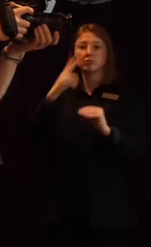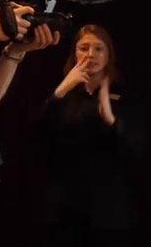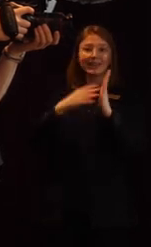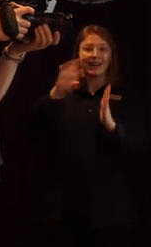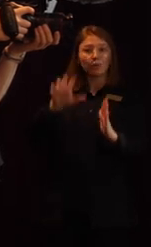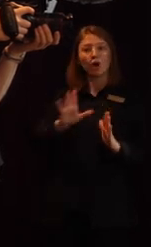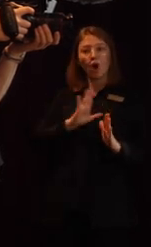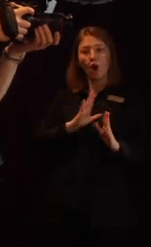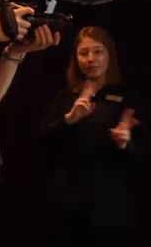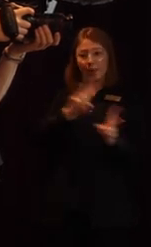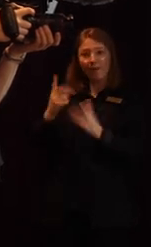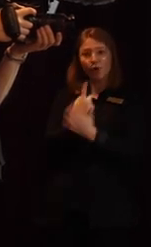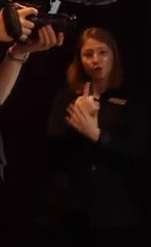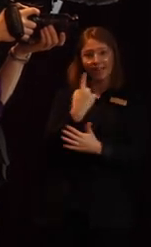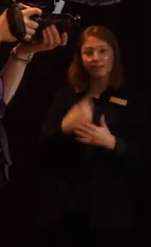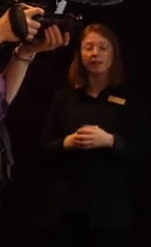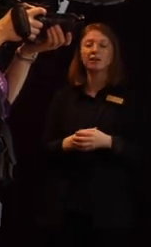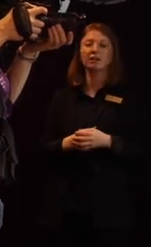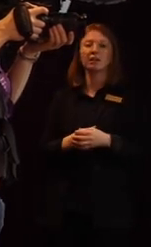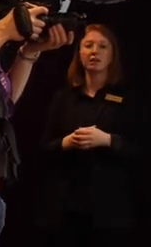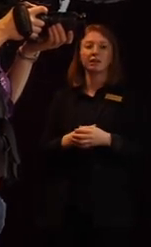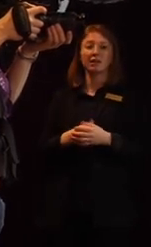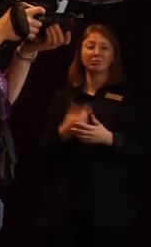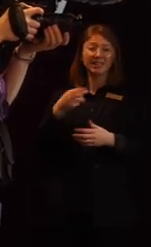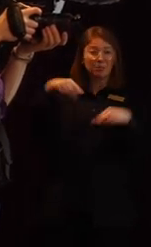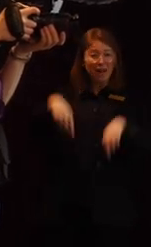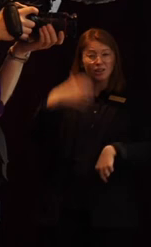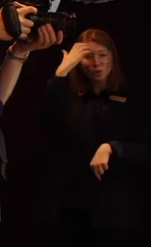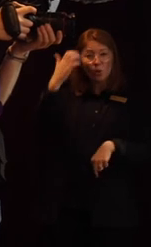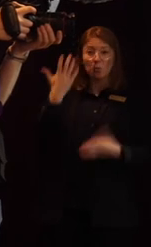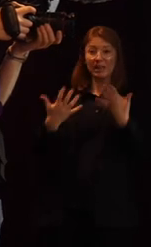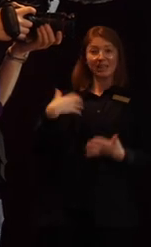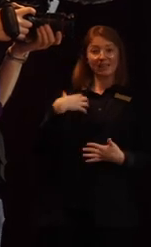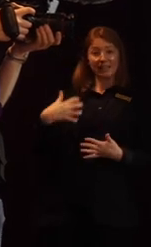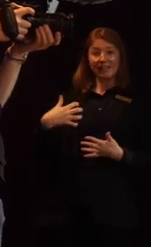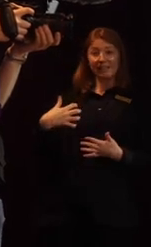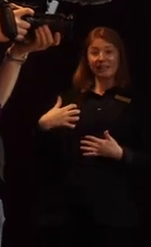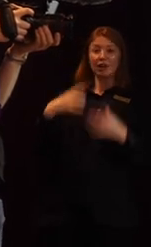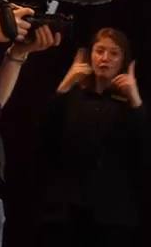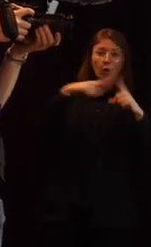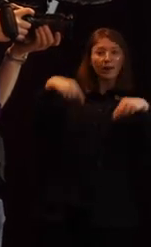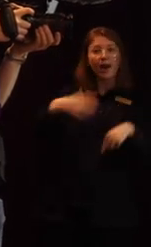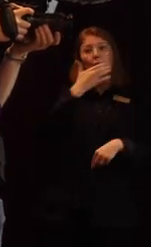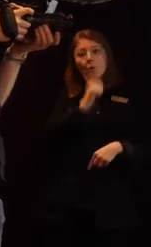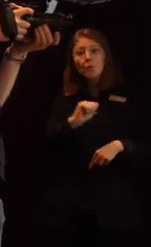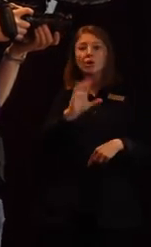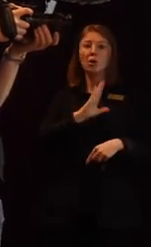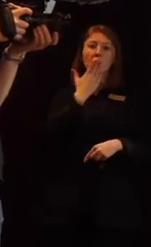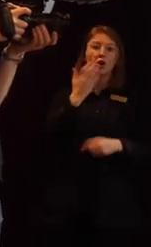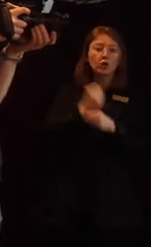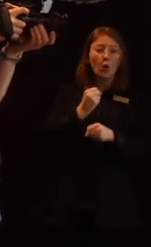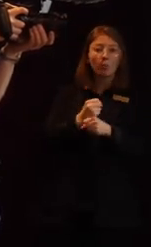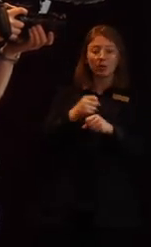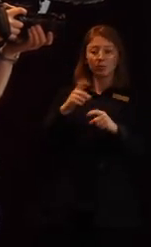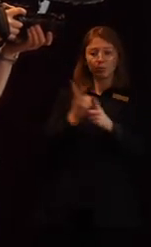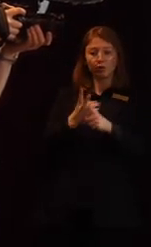jag. Att bara för att det är en ganska rik region här i Stockholm där befolkningen är relativt ung och väldigt många har jobb, så har man mer pengar att göra välfärd för